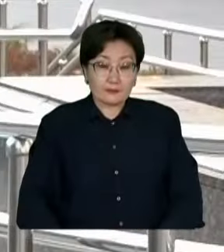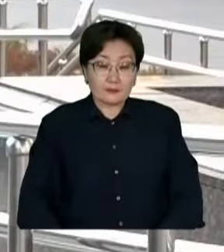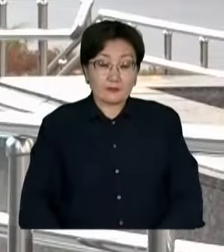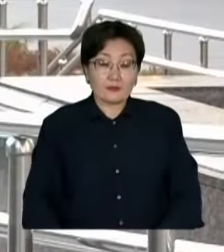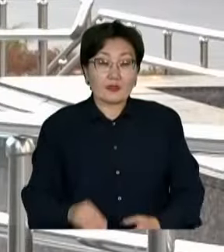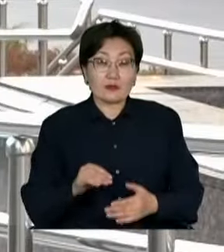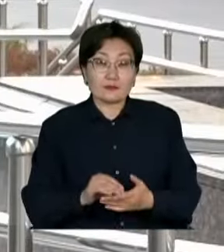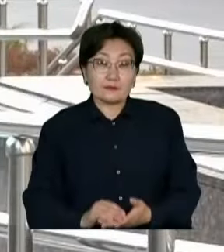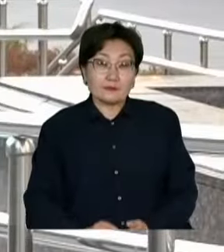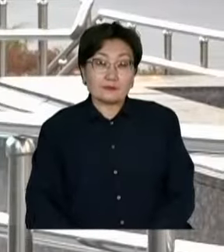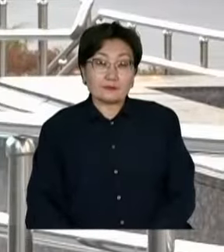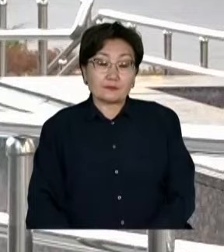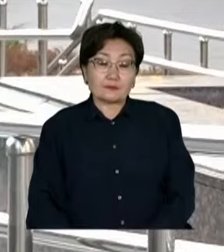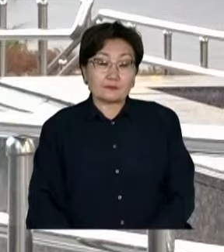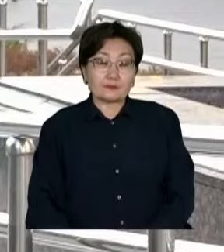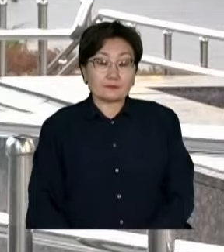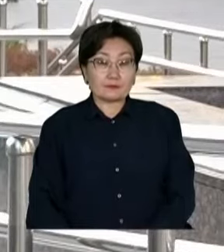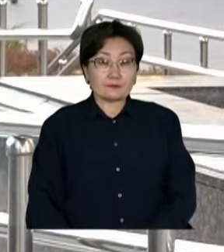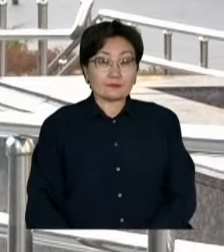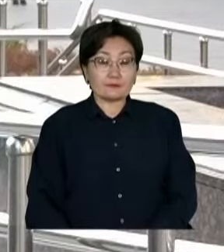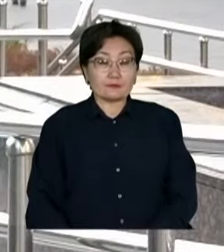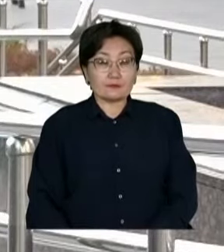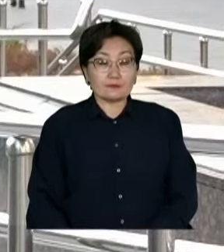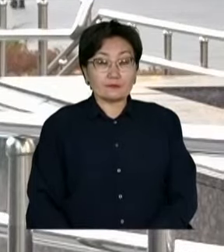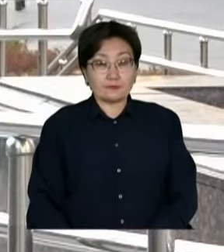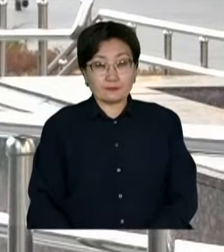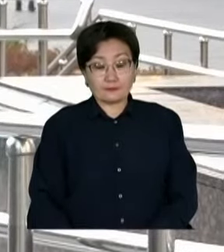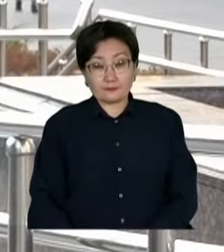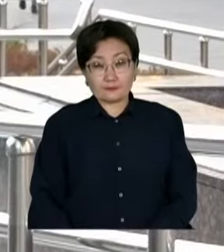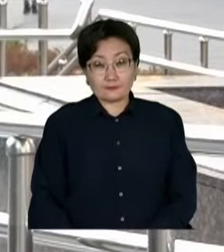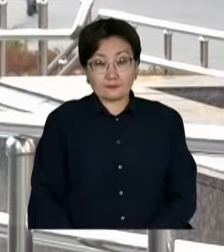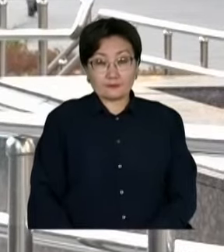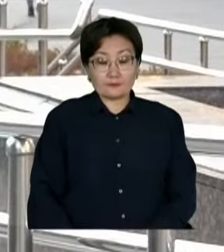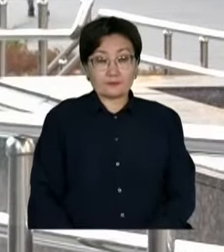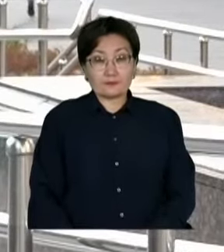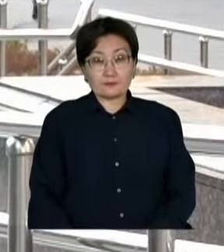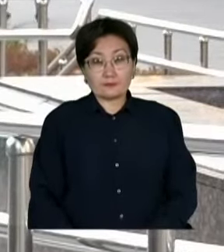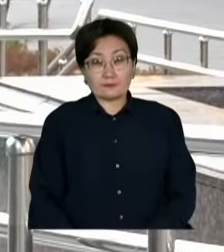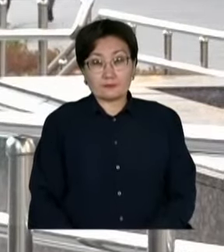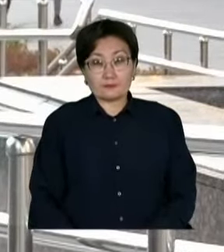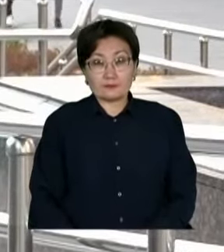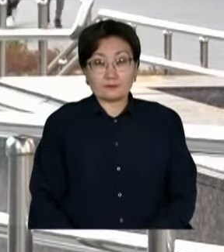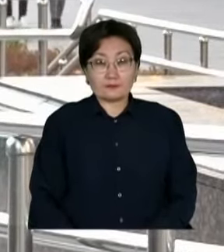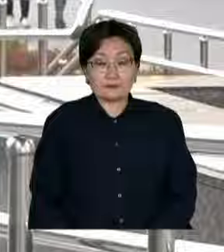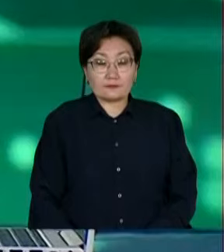Өмір Серікбекұлы, Нұрлан Өтегенов, Дастан Темірбекұлы, Алматы телеарнасы, Астана.